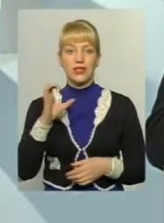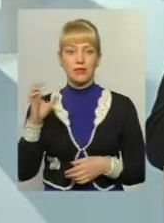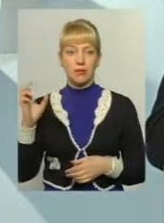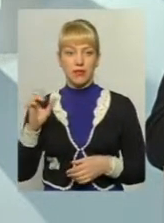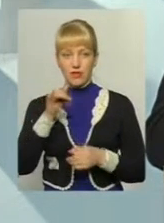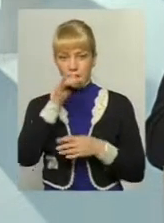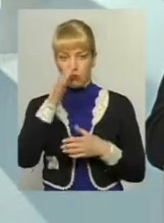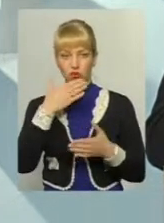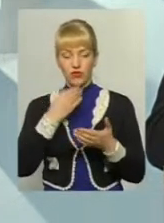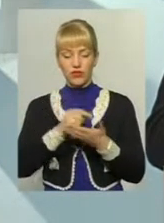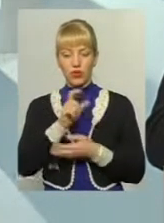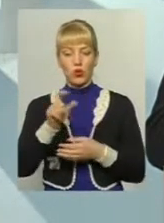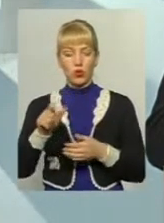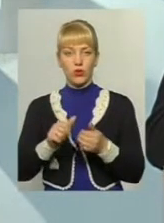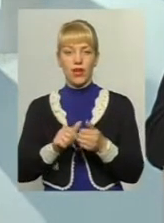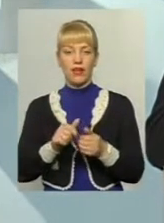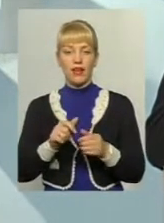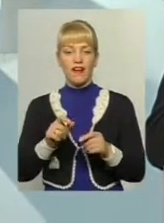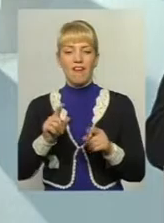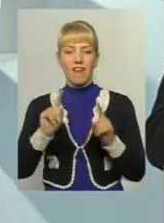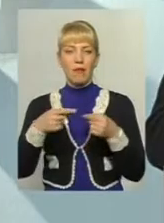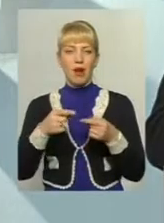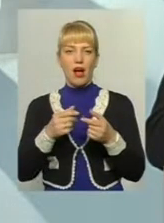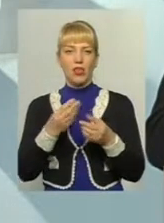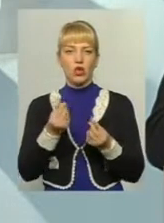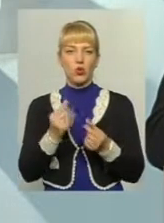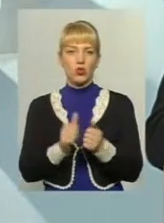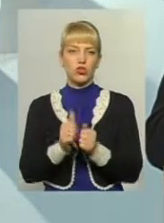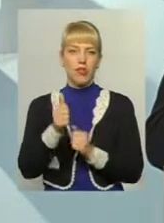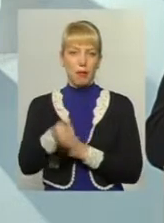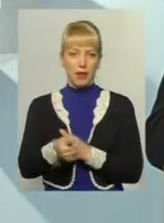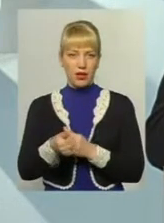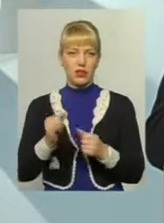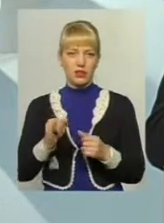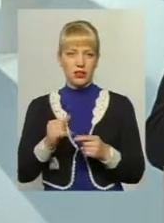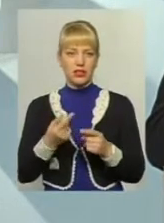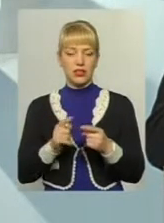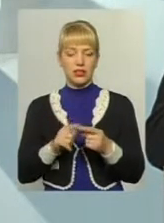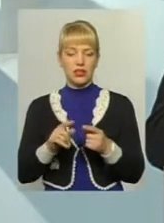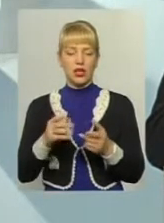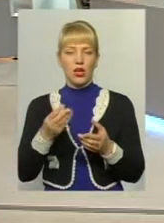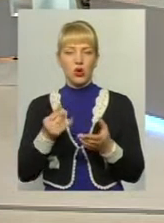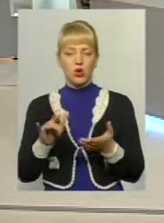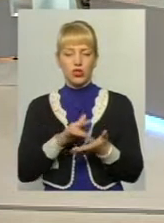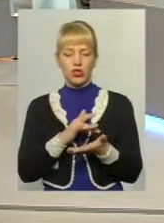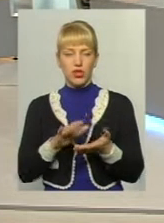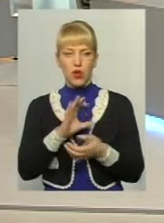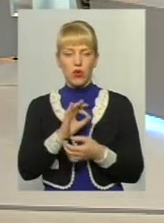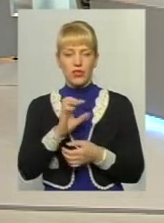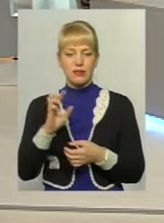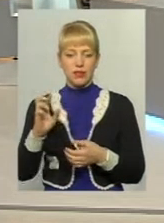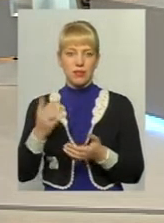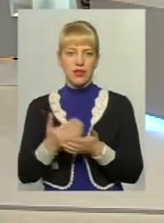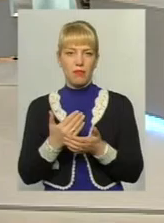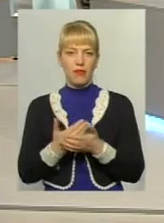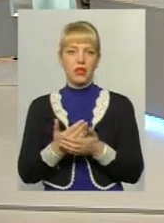числа, 25-го вони вимагають від нас оплату за надані послуги або за надану продукцію.